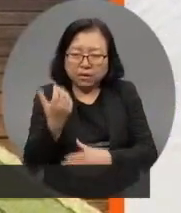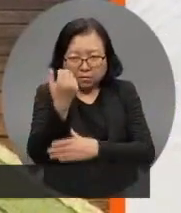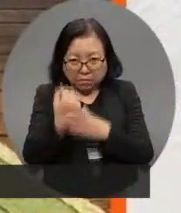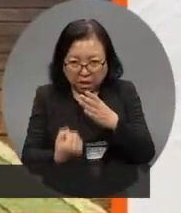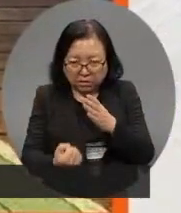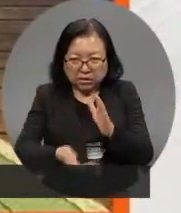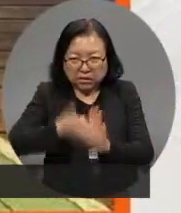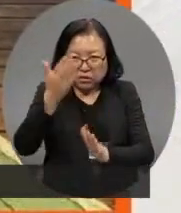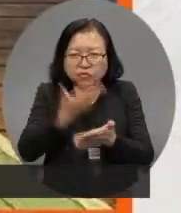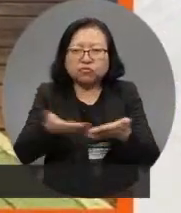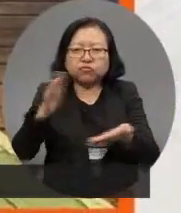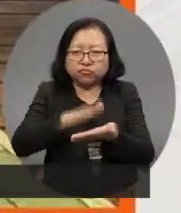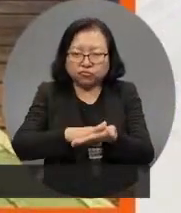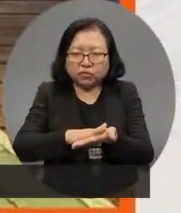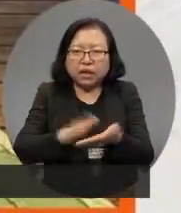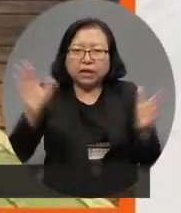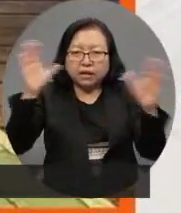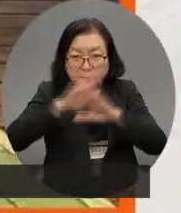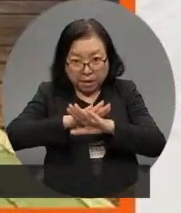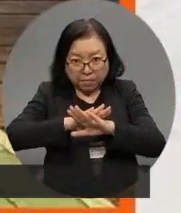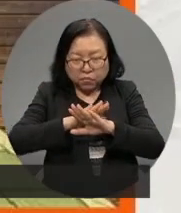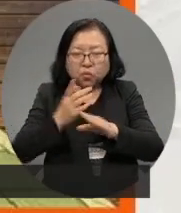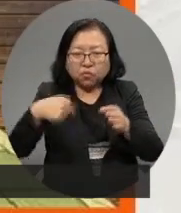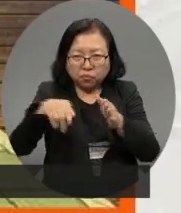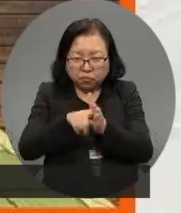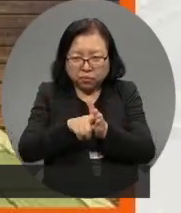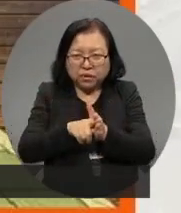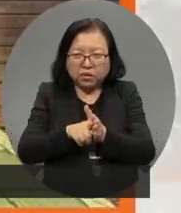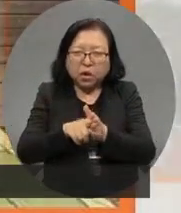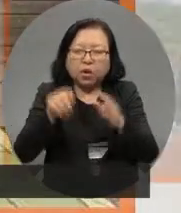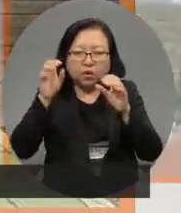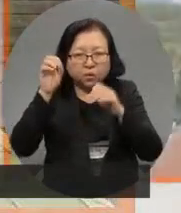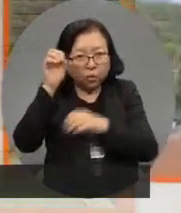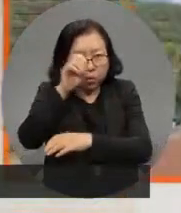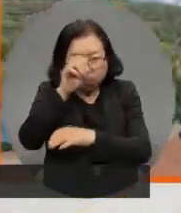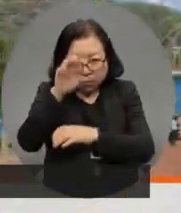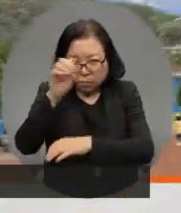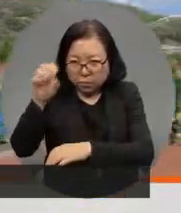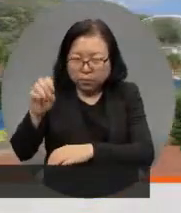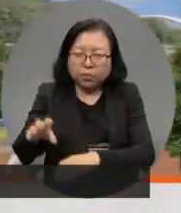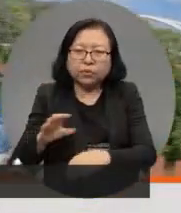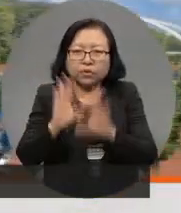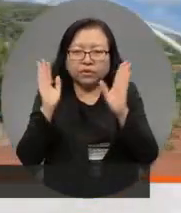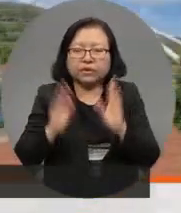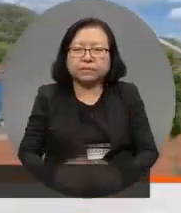시설물을 정비하고 밤에도 즐길 수 있도록 야간 조명을 설치할 계획입니다.